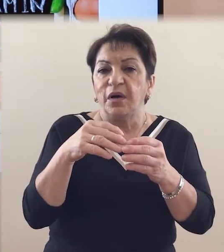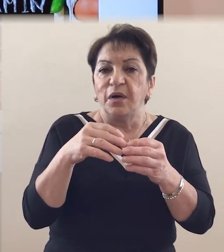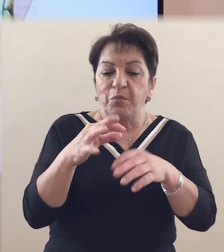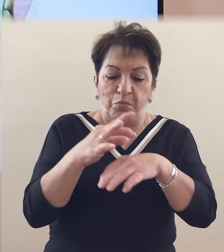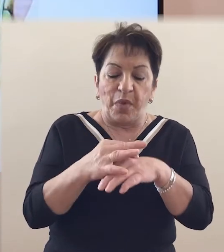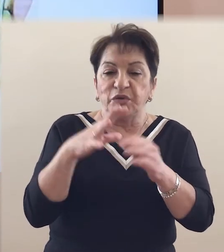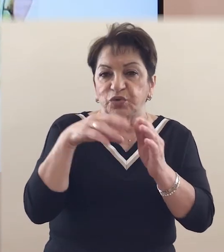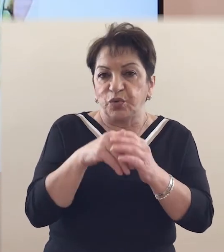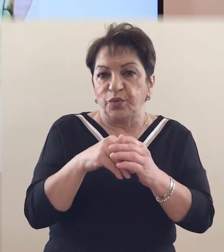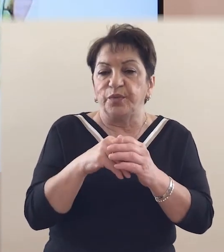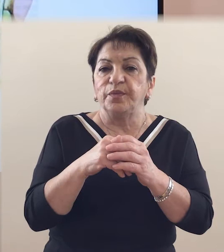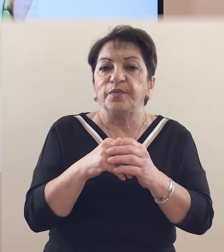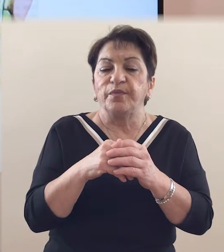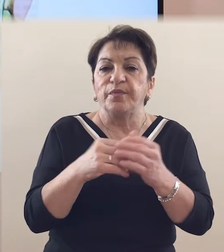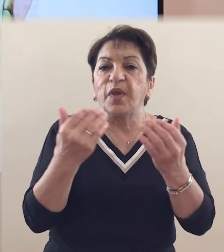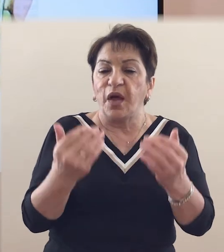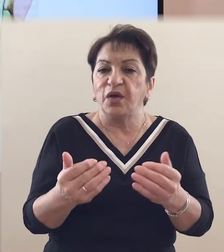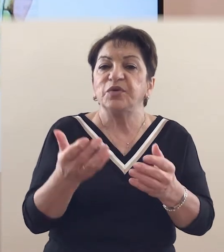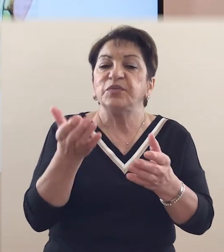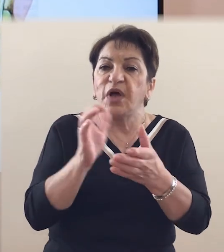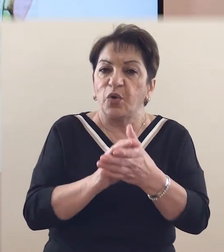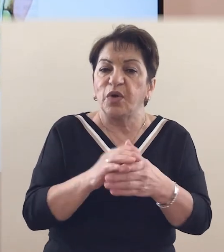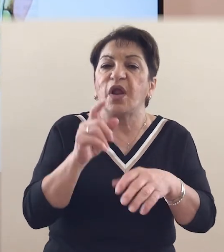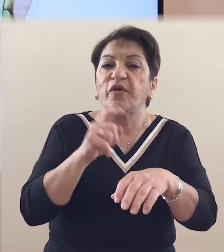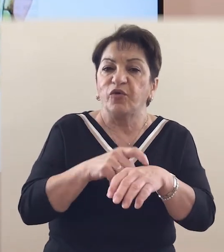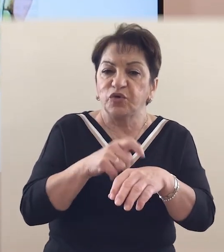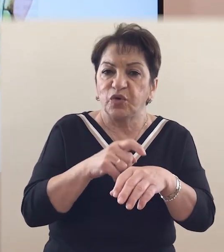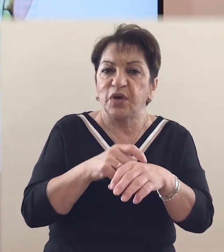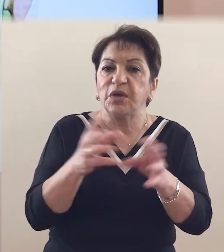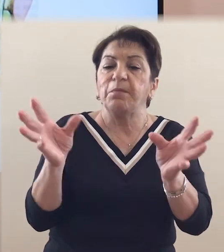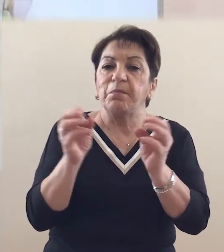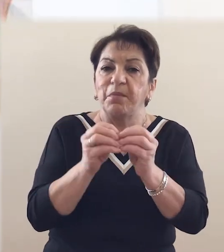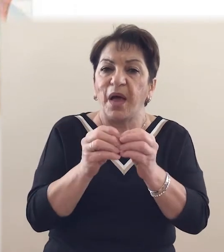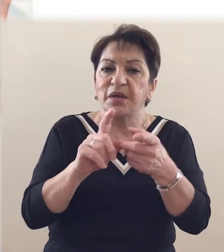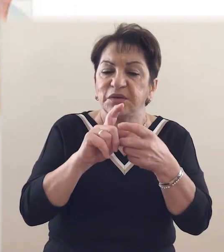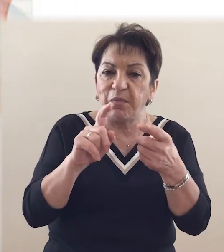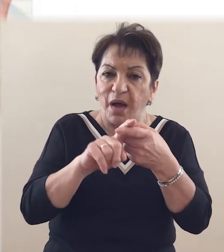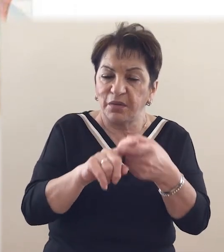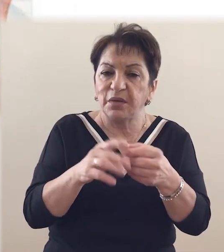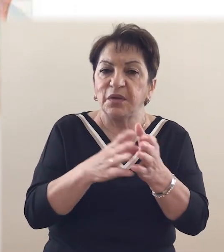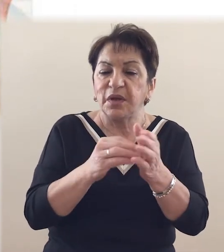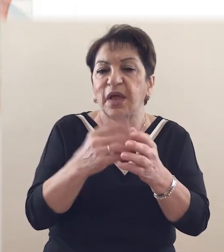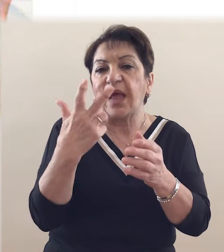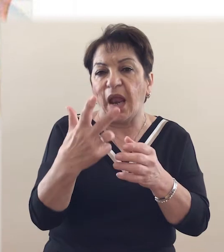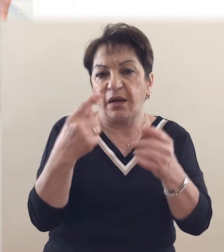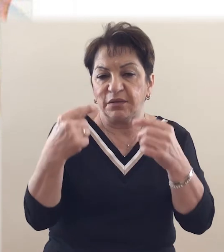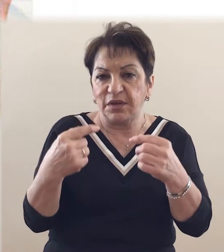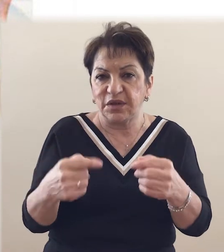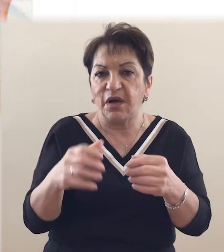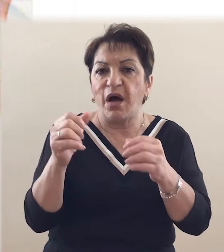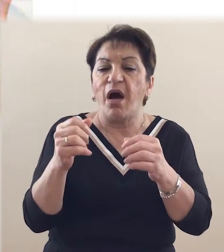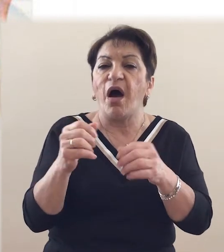մաշկում։ Այժմ ծանոթանանք ոսկրերի միացման տեսակներին։ Դրանք 3-ն են.